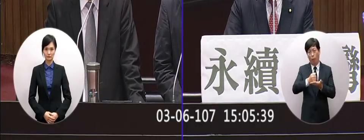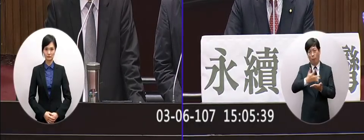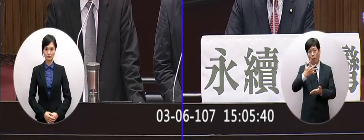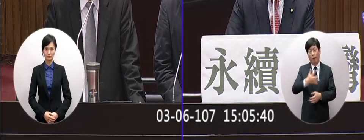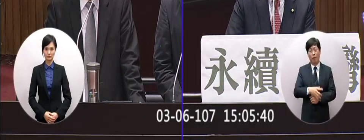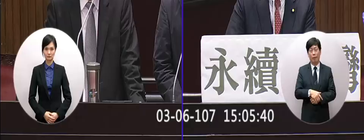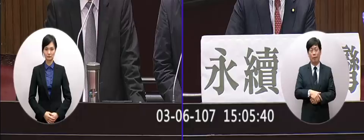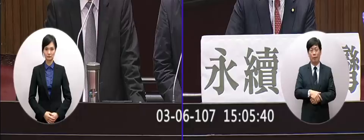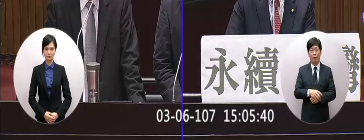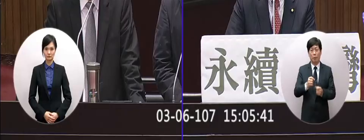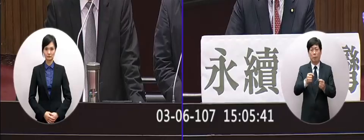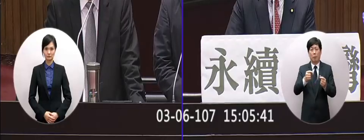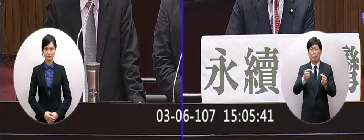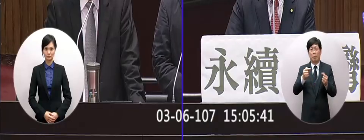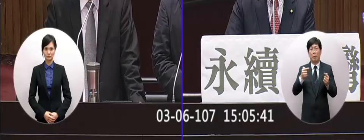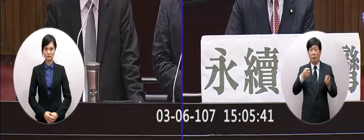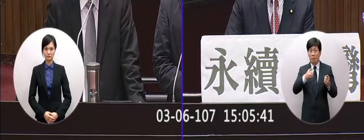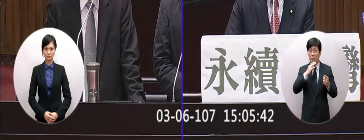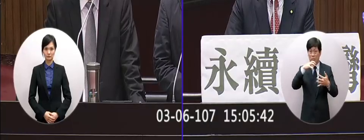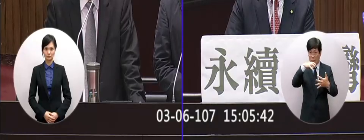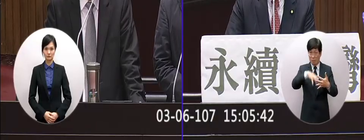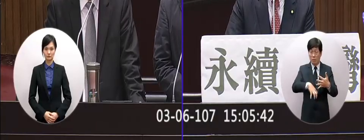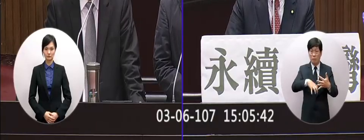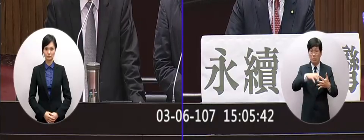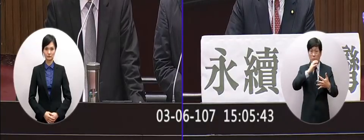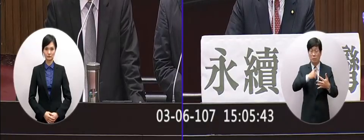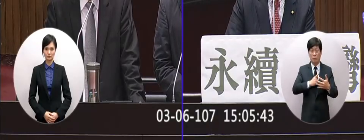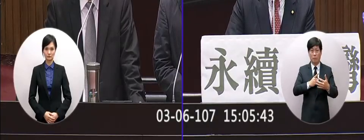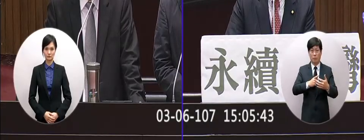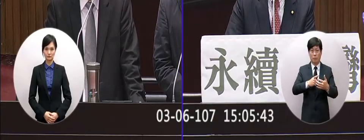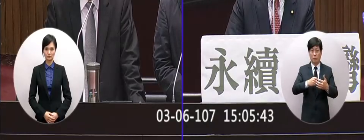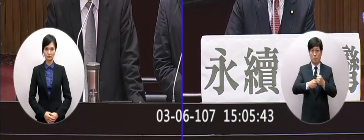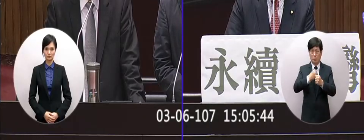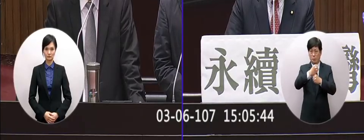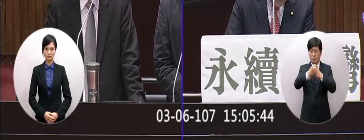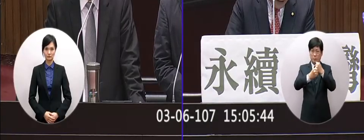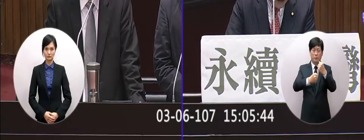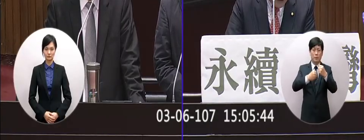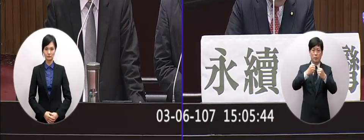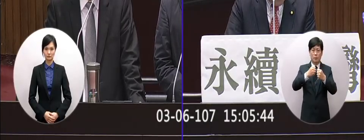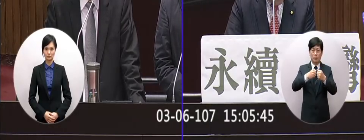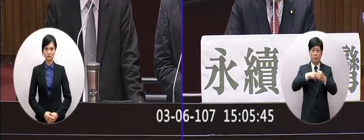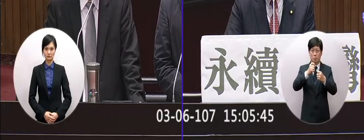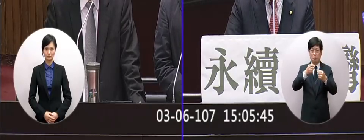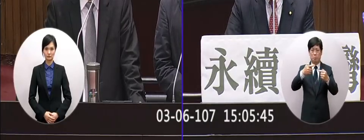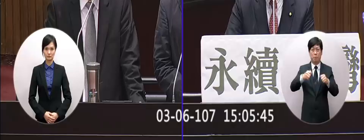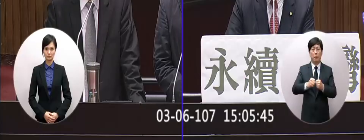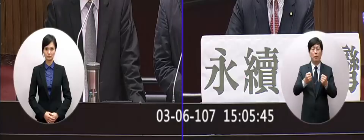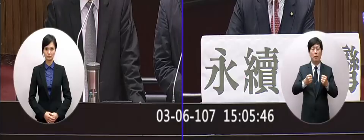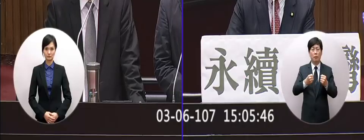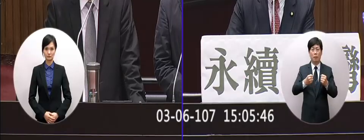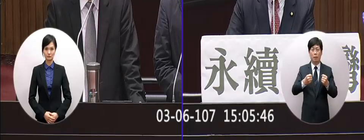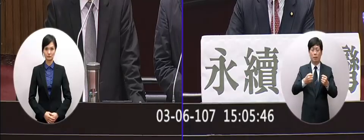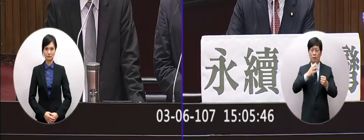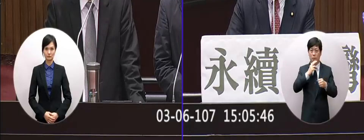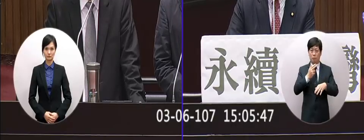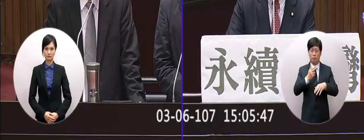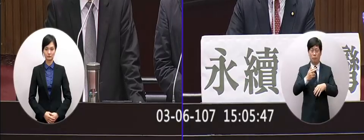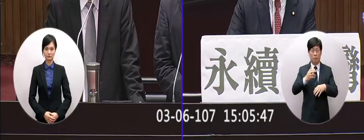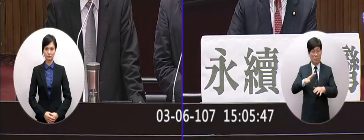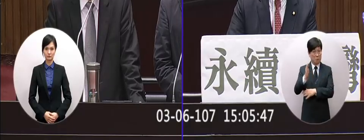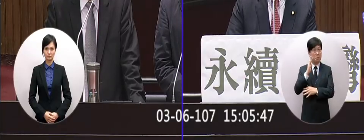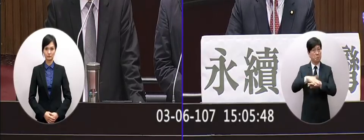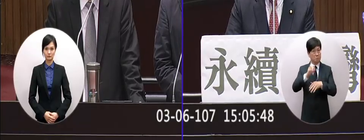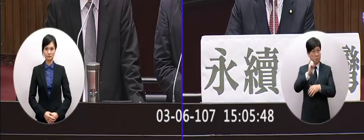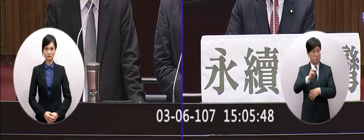是慢慢的这一些房子里面它的功能啊之类的等等会丧失，那这时候政府也会告诉他，哎，